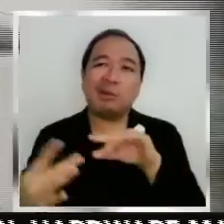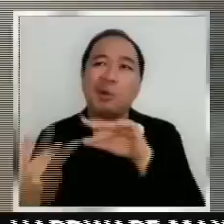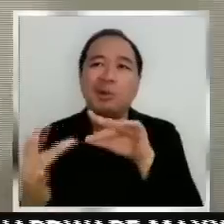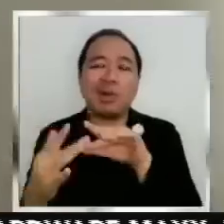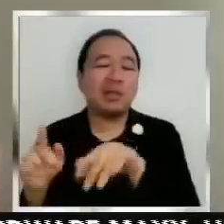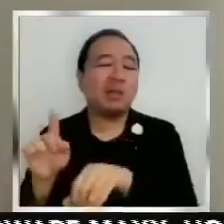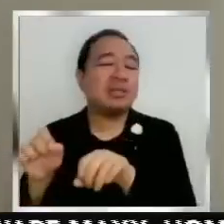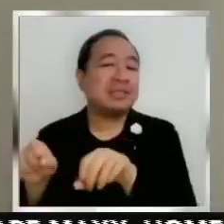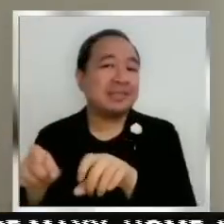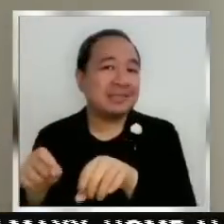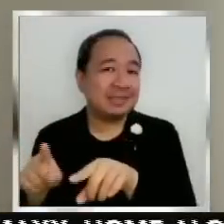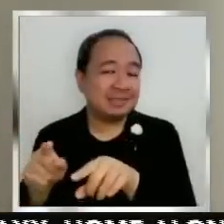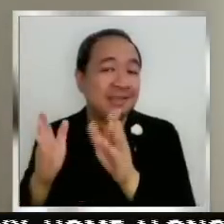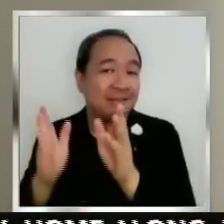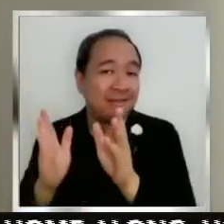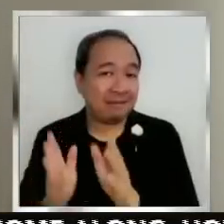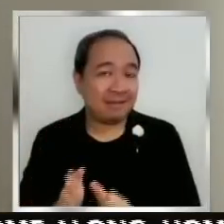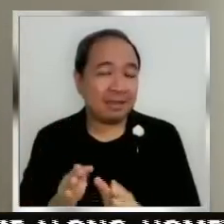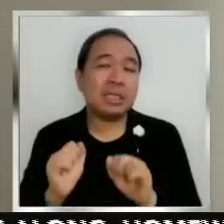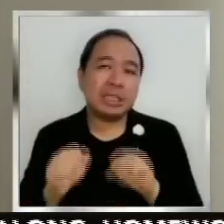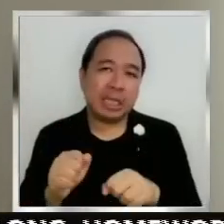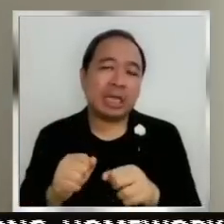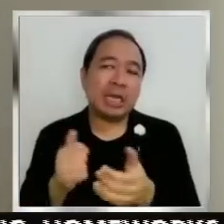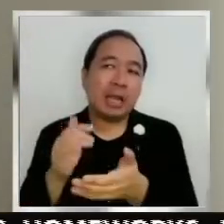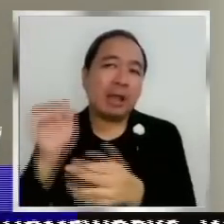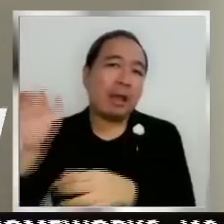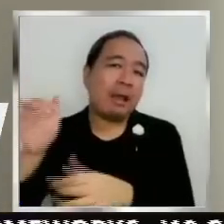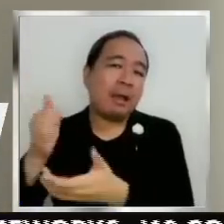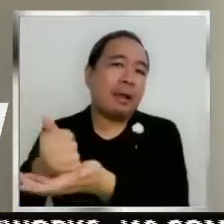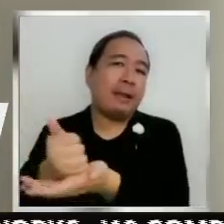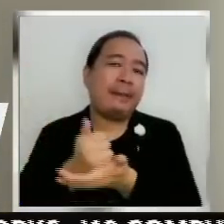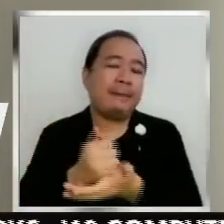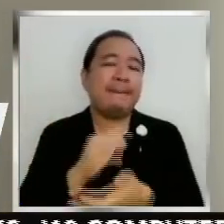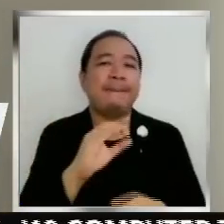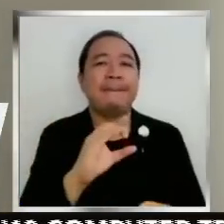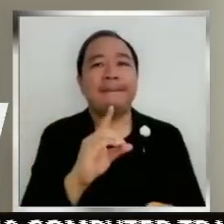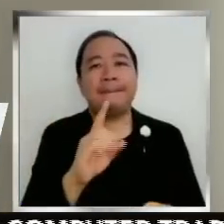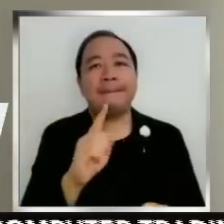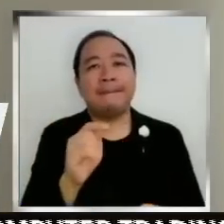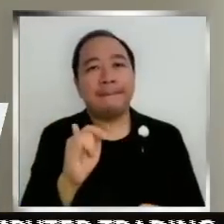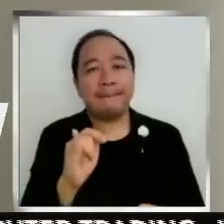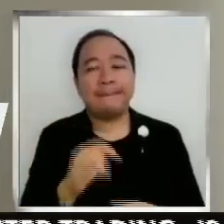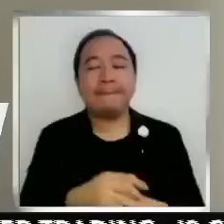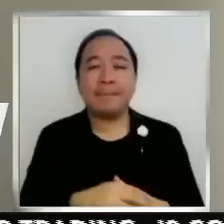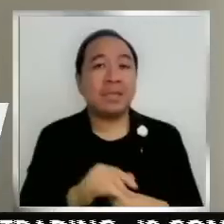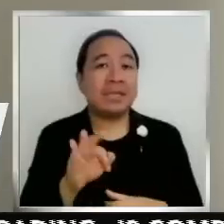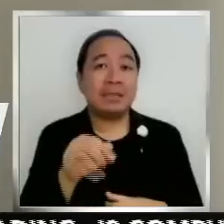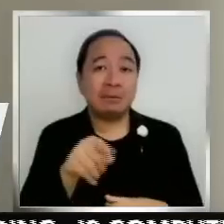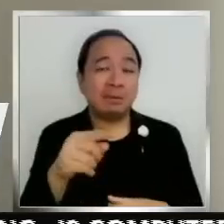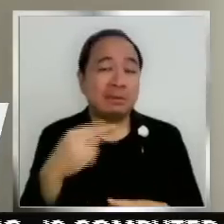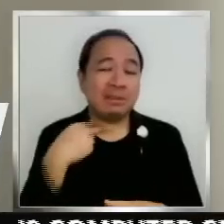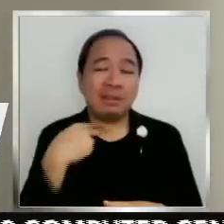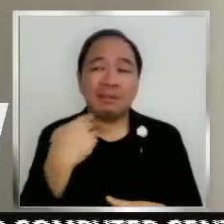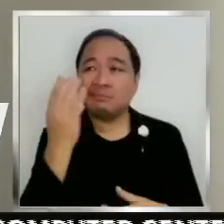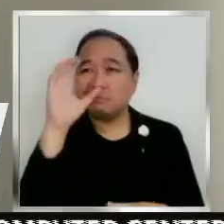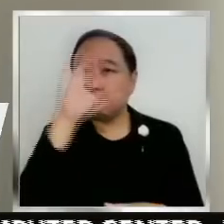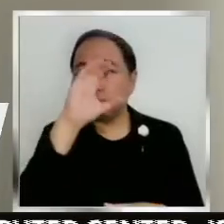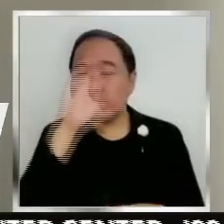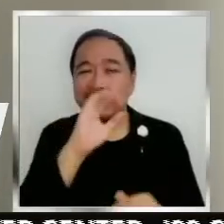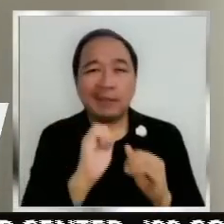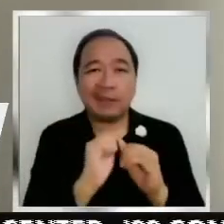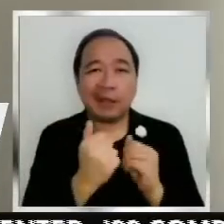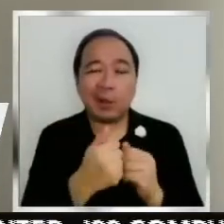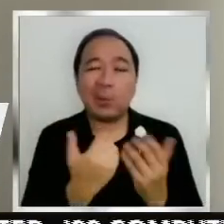DTI. Kami na rin po ang maghahanap kung hindi nyo talaga alam kung paano sila hanapin. Kaya lang, syempre meron tayong